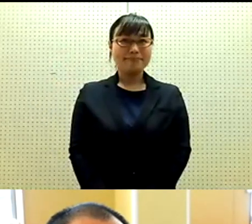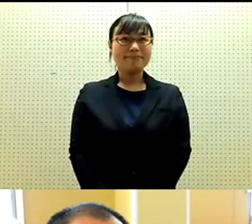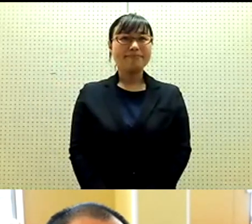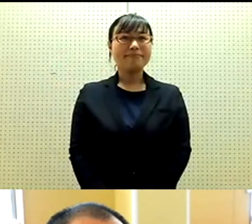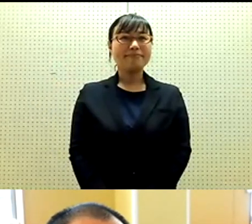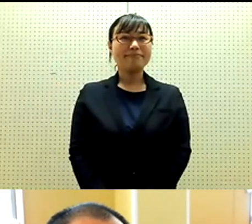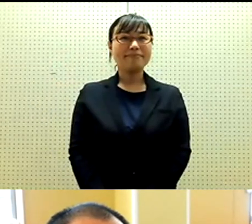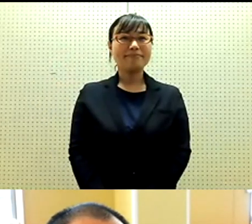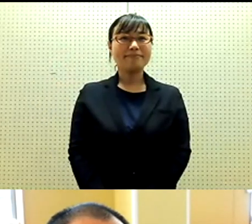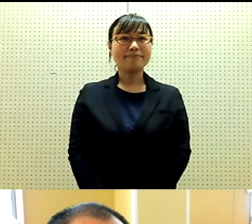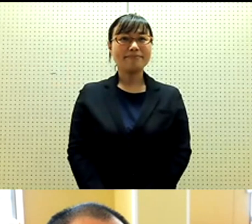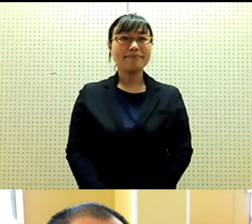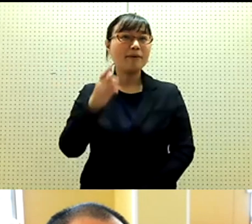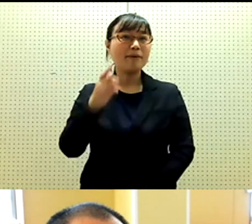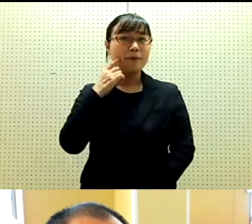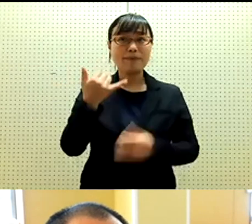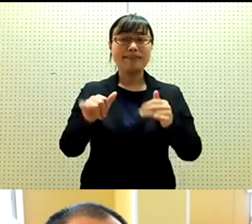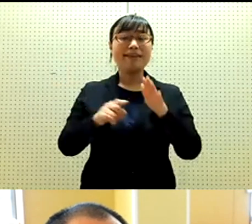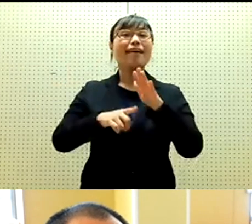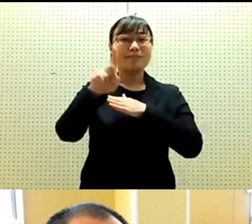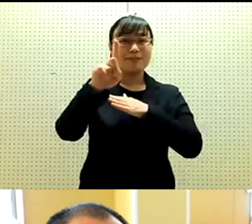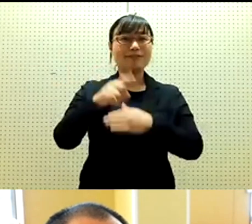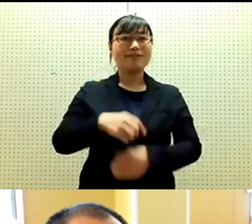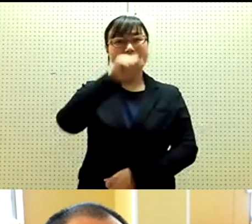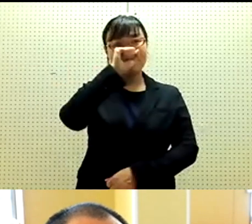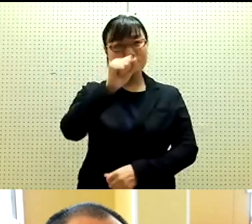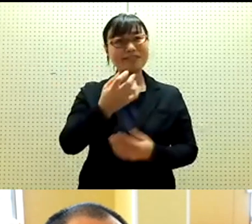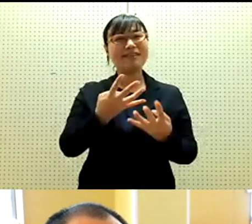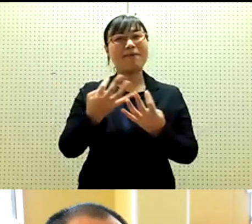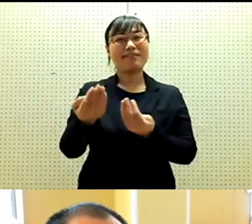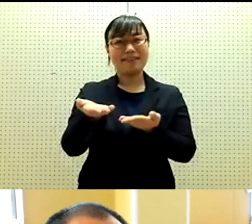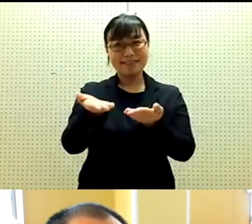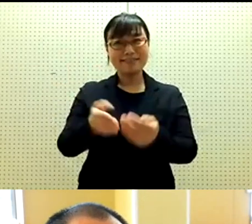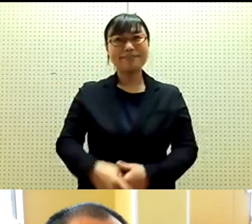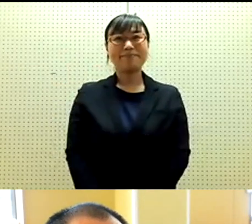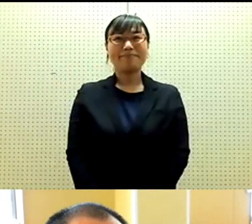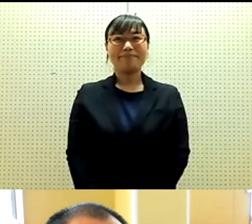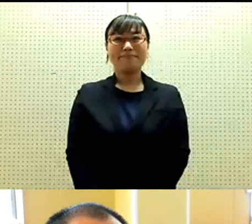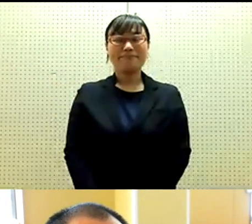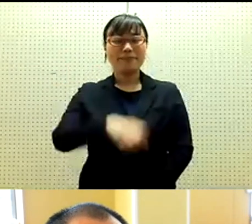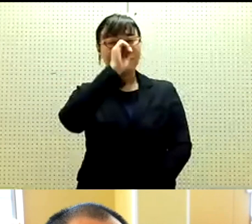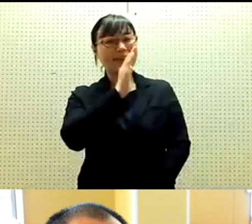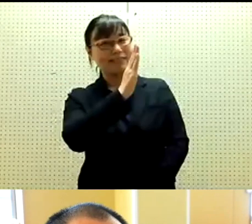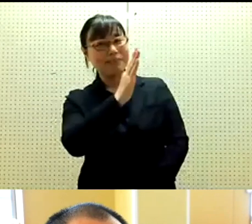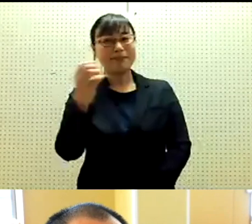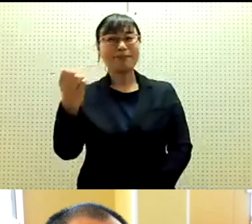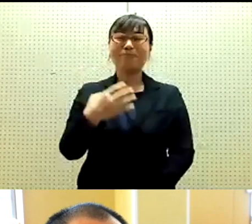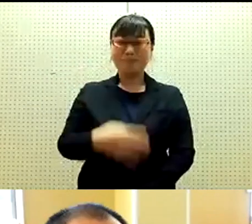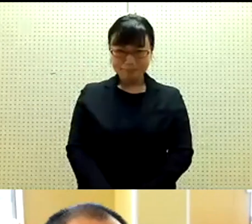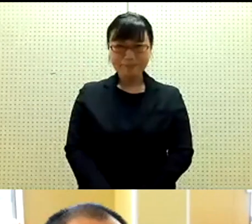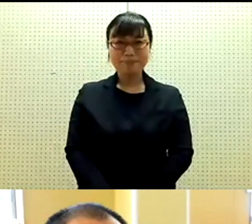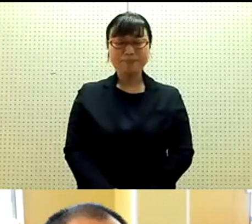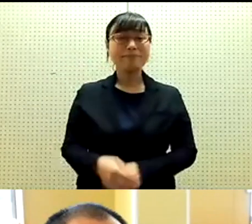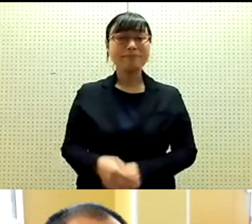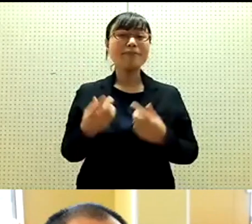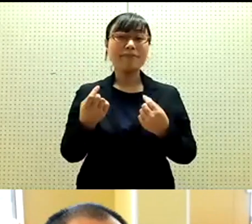保護者を代表して吉澤拓さんです。 よろしくお願いします。 同じく保